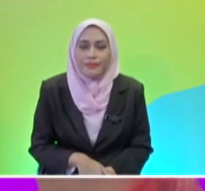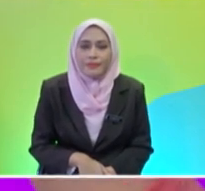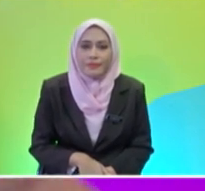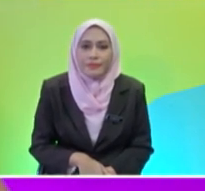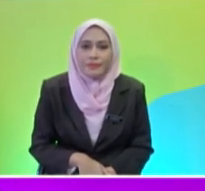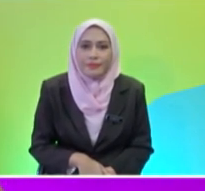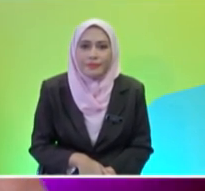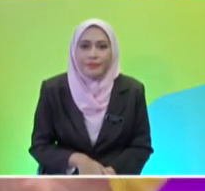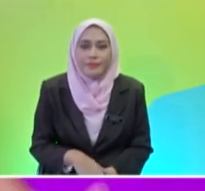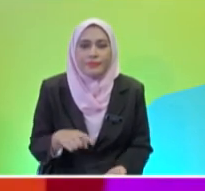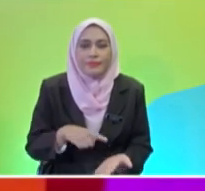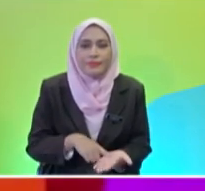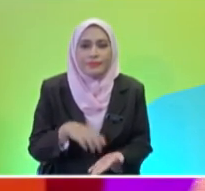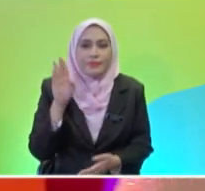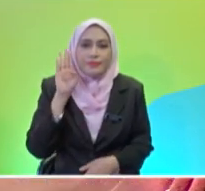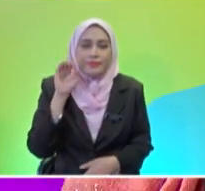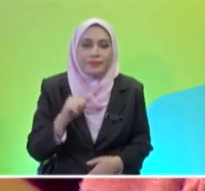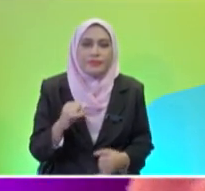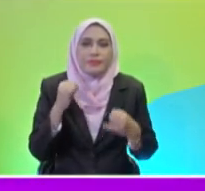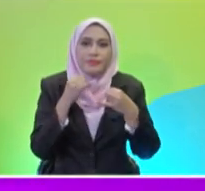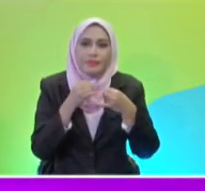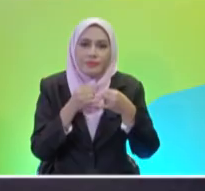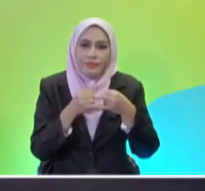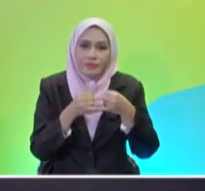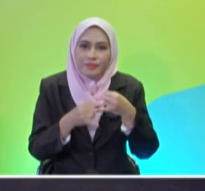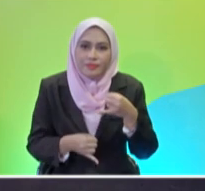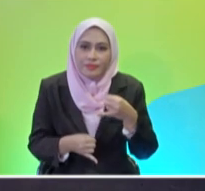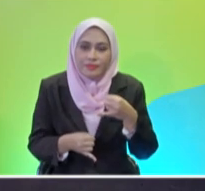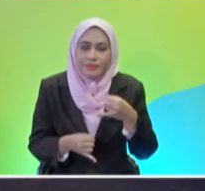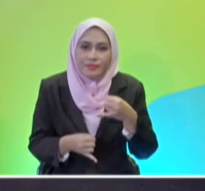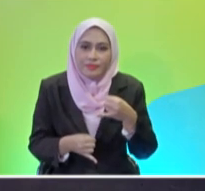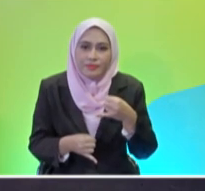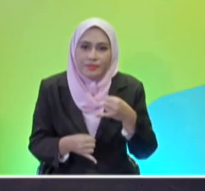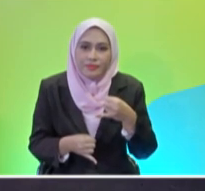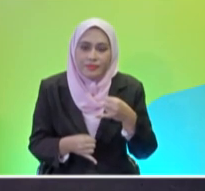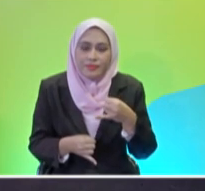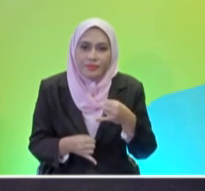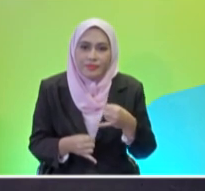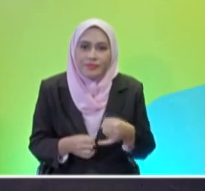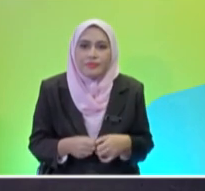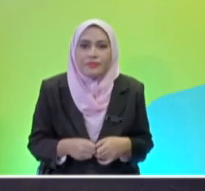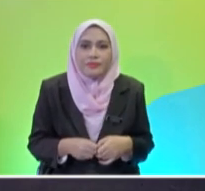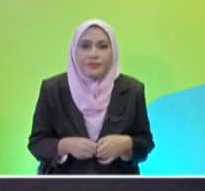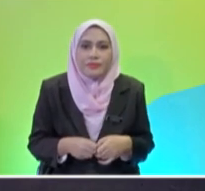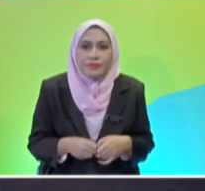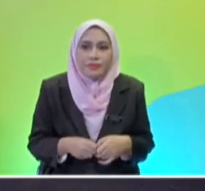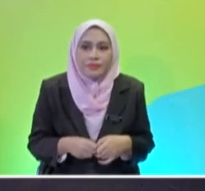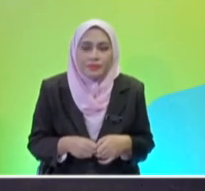Inilah lebah. Yang terakhir sekali kita minta kakak Ria untuk angkat suku kata cikgu.